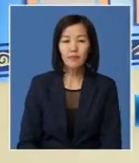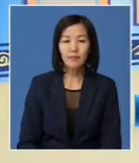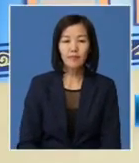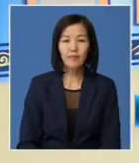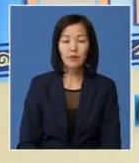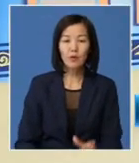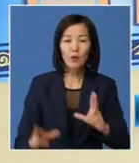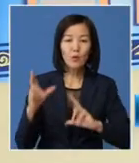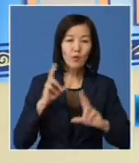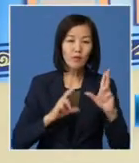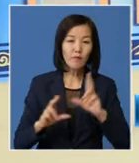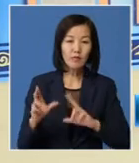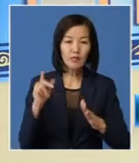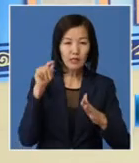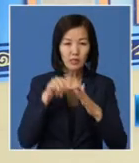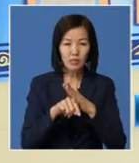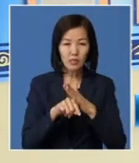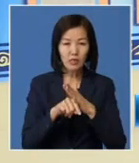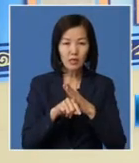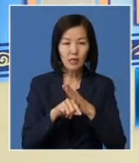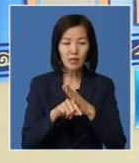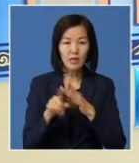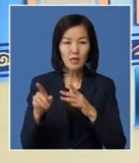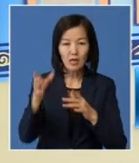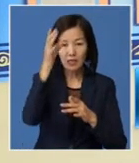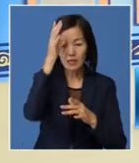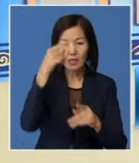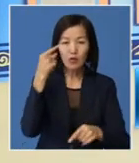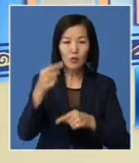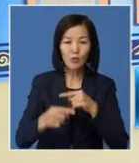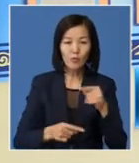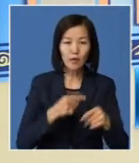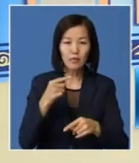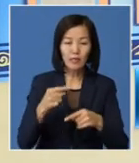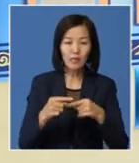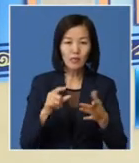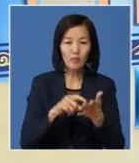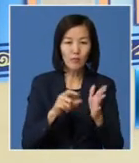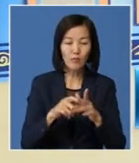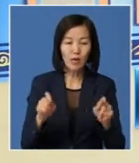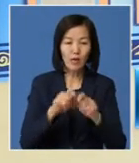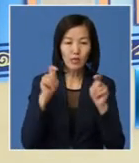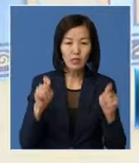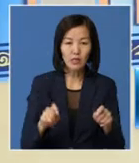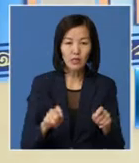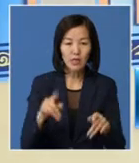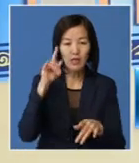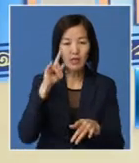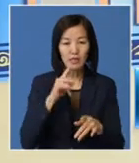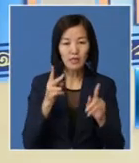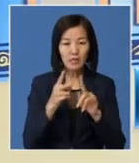Біз осы университеттің ішінен саналы ұрпақ деген үлкен офис ашып жатырмыз. Ол енді Қазақстандағы екінші офис болады.